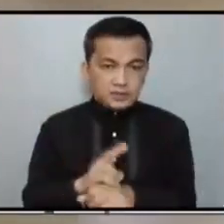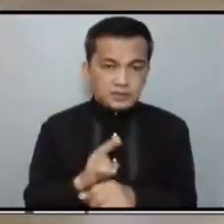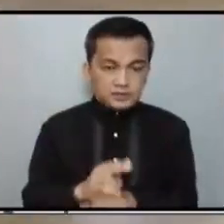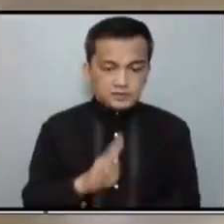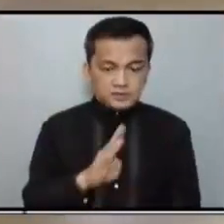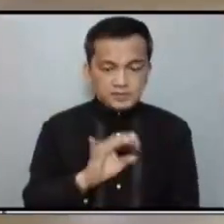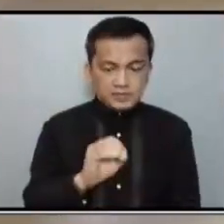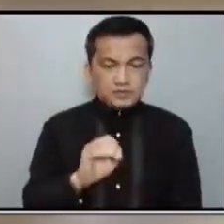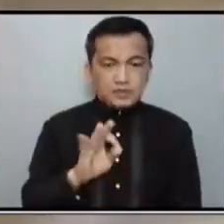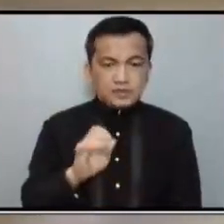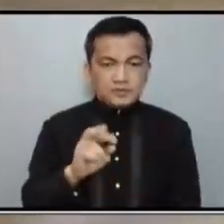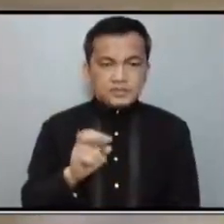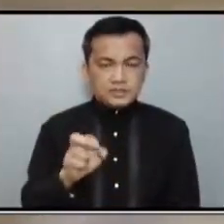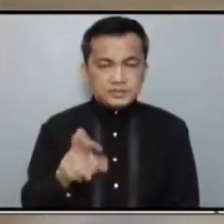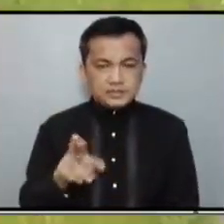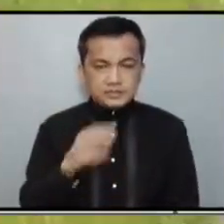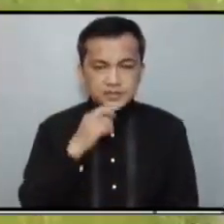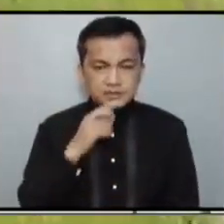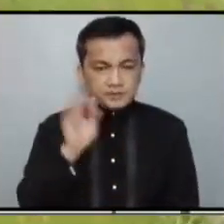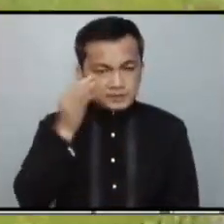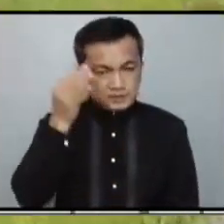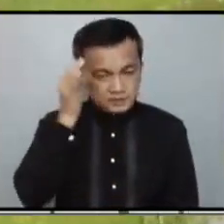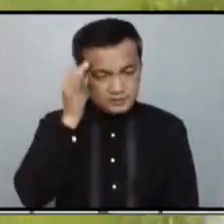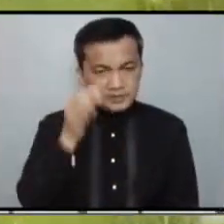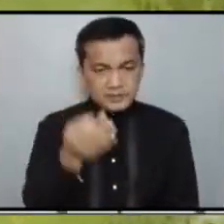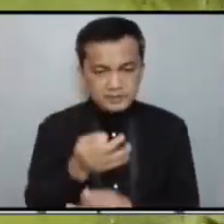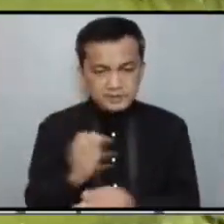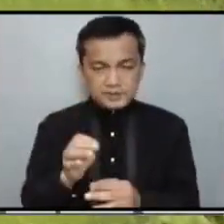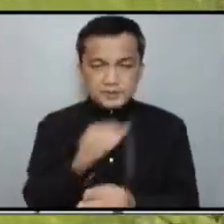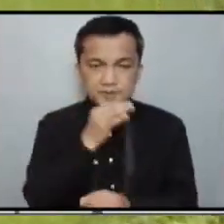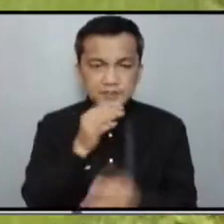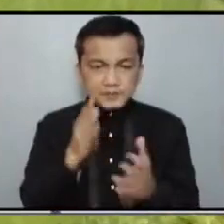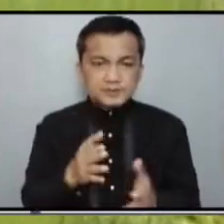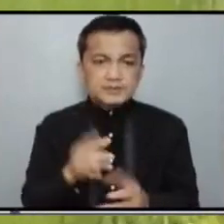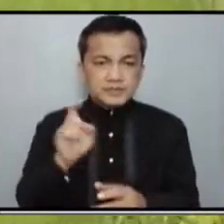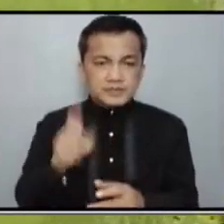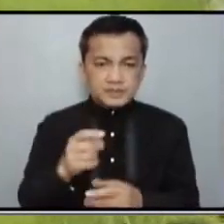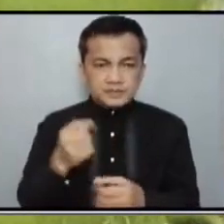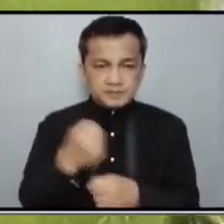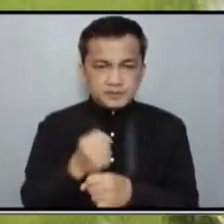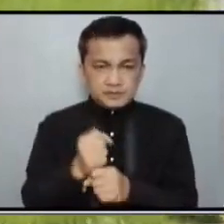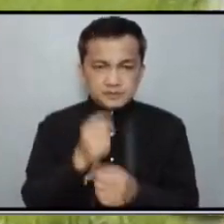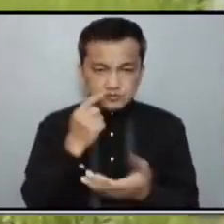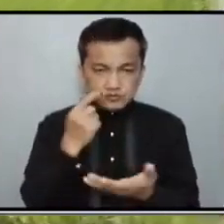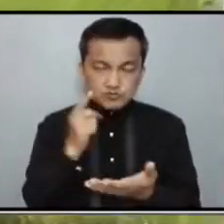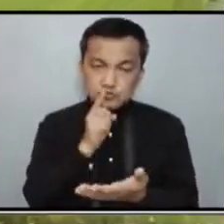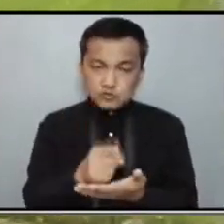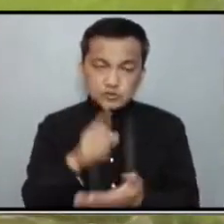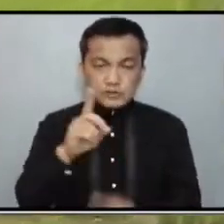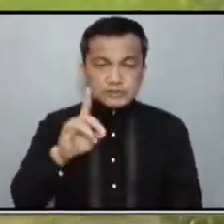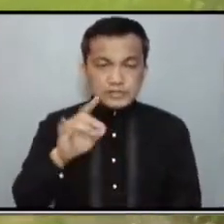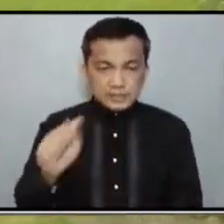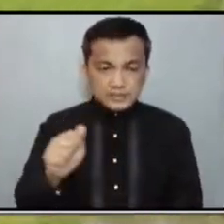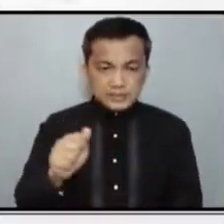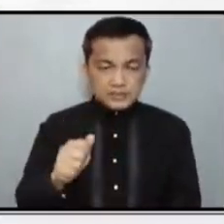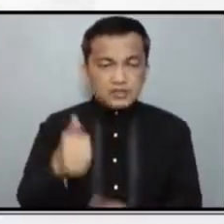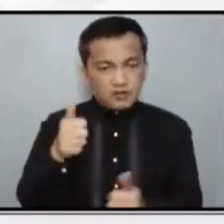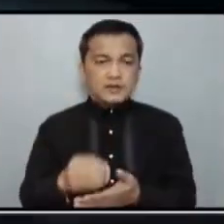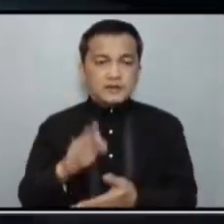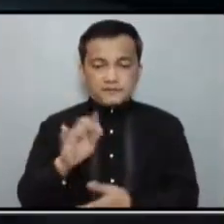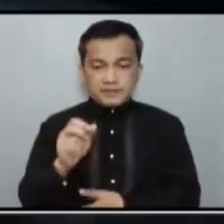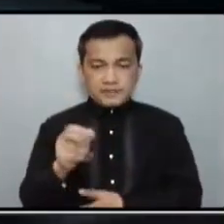biofertilizer, sabi ng Federation of Free Farmers, dapat siguruhin ng DA na epektibo ito sa pagpapalago ng